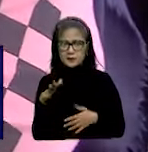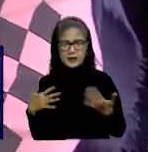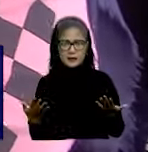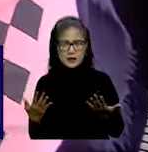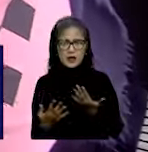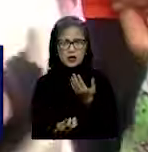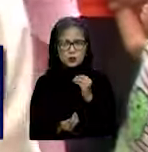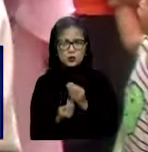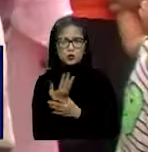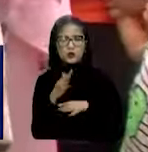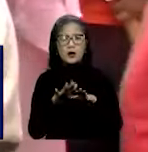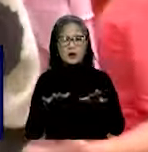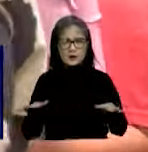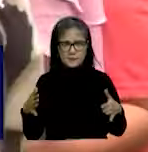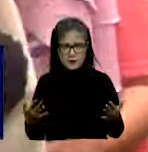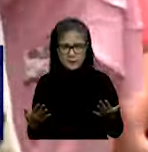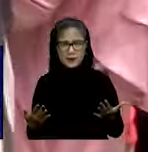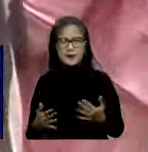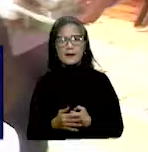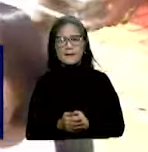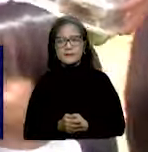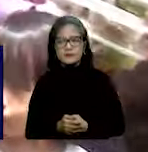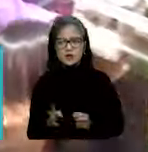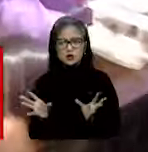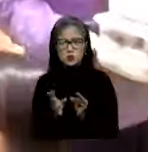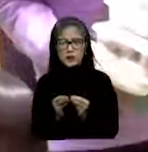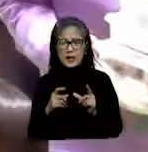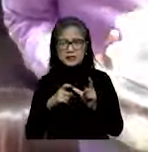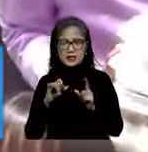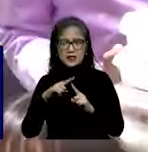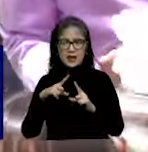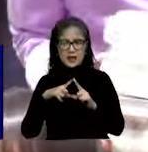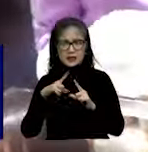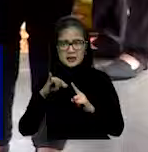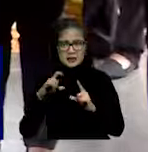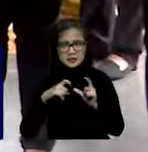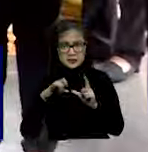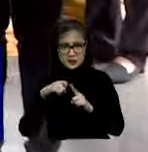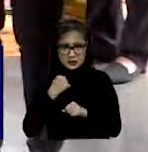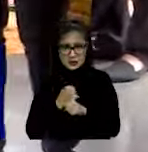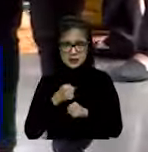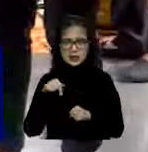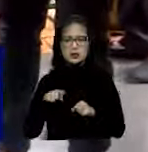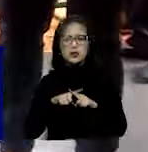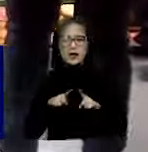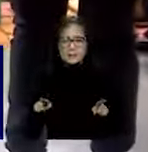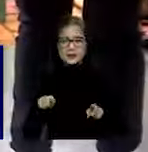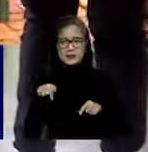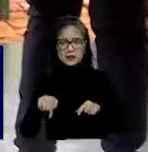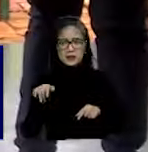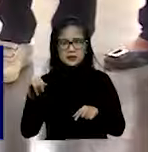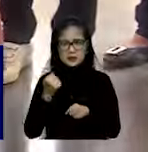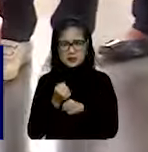tuh seperti apa. Meski angka stunting di kota Jakarta sudah cukup rendah, pencegahan gizi buruk hingga stunting